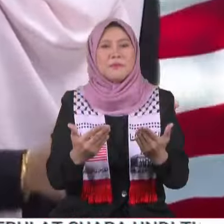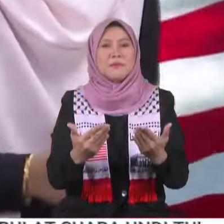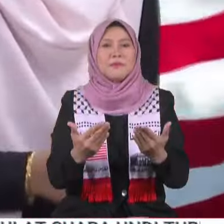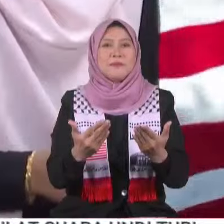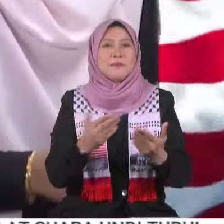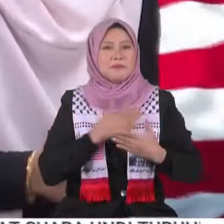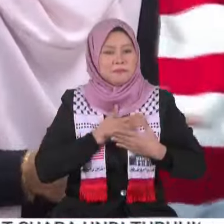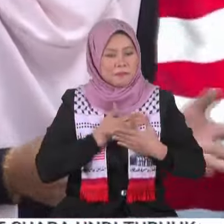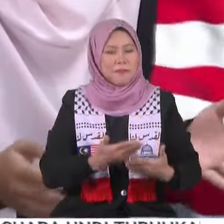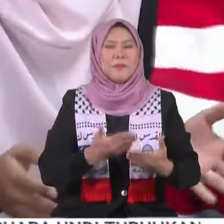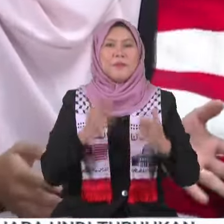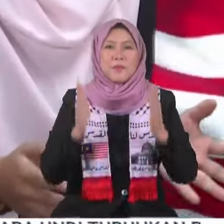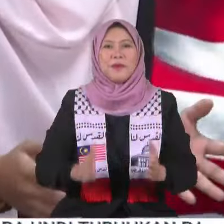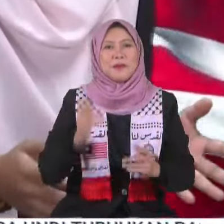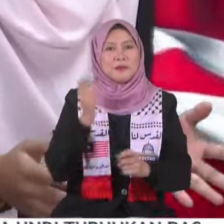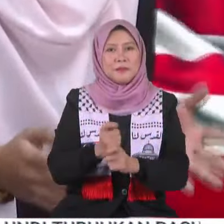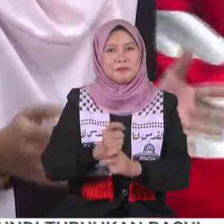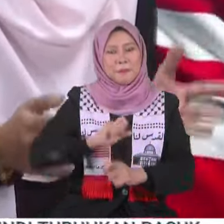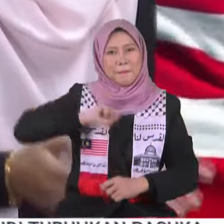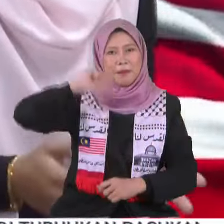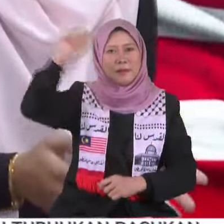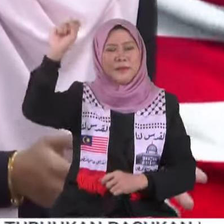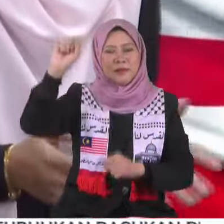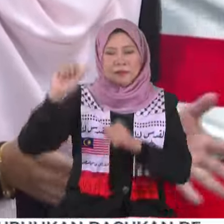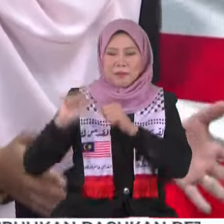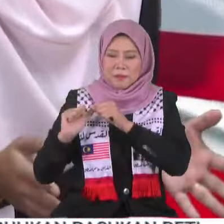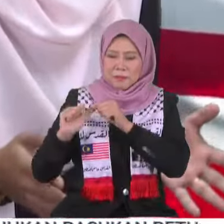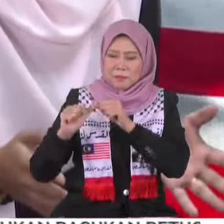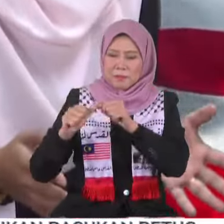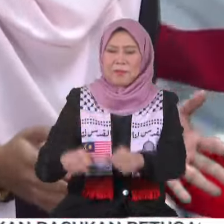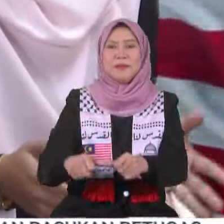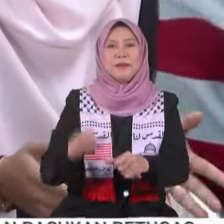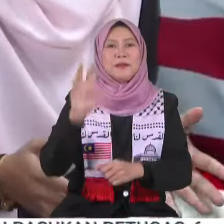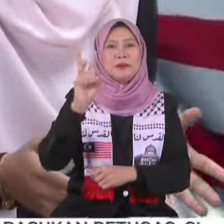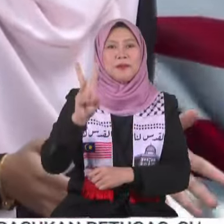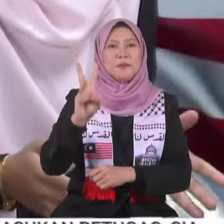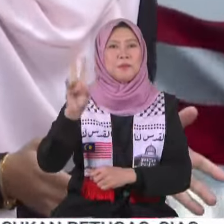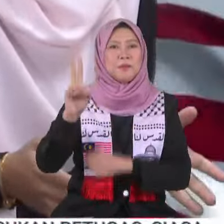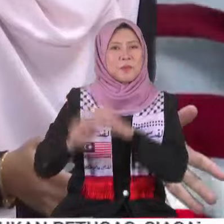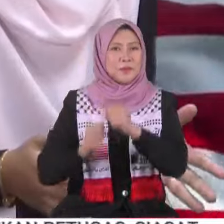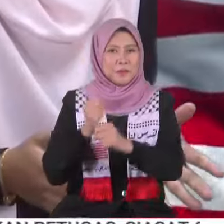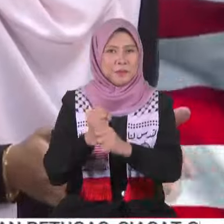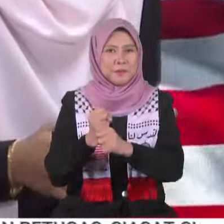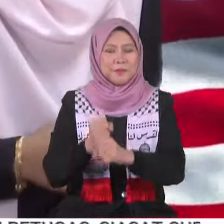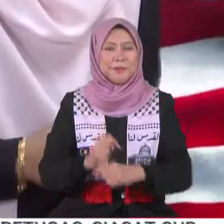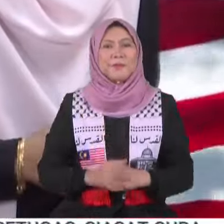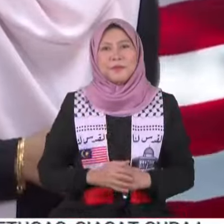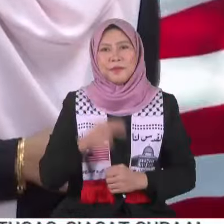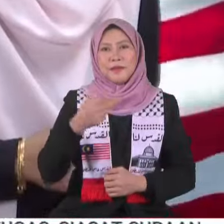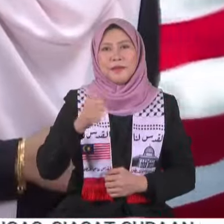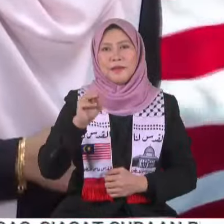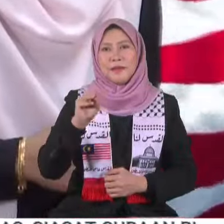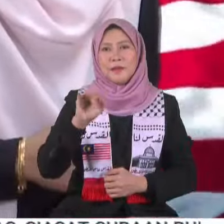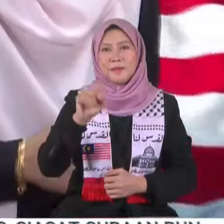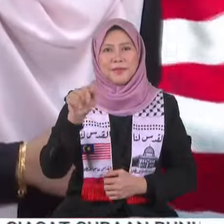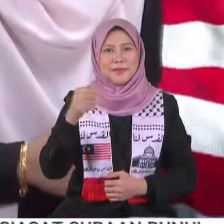mengekalkan kemerdekaan yang kita kecapi sehingga 67 tahun ini. Hamizah